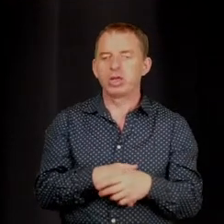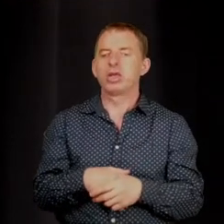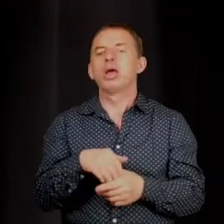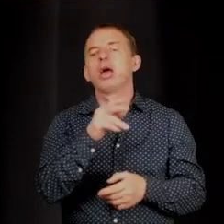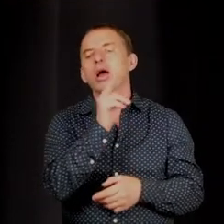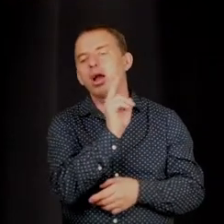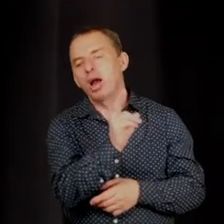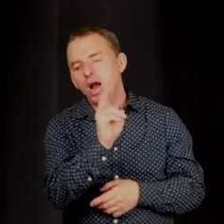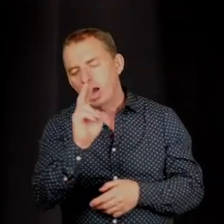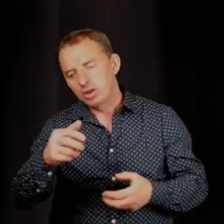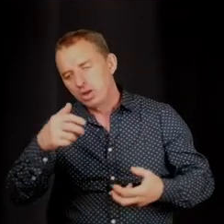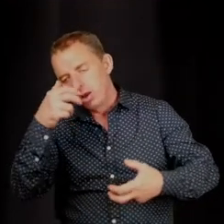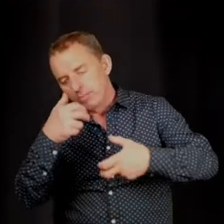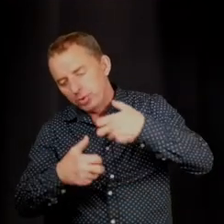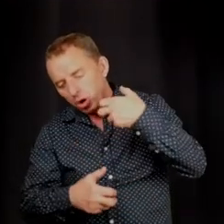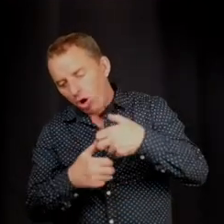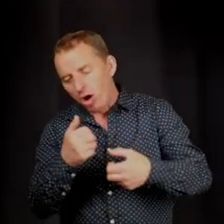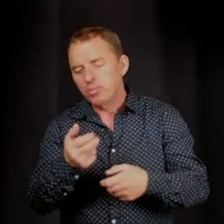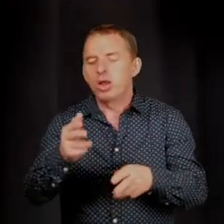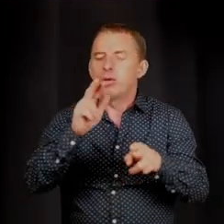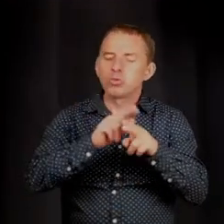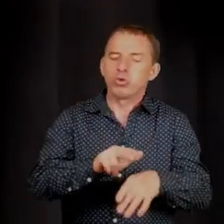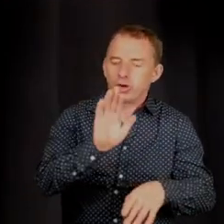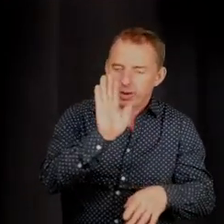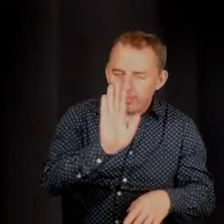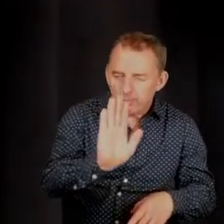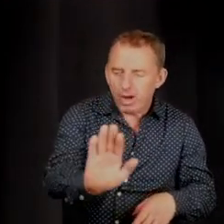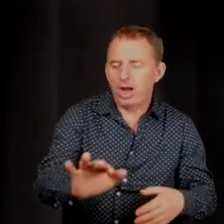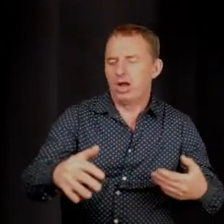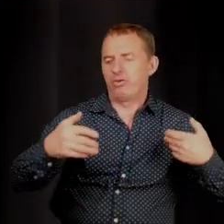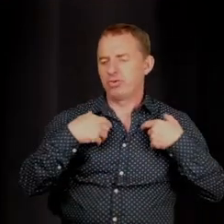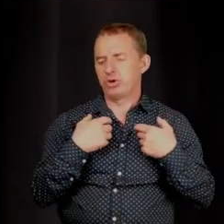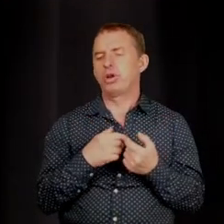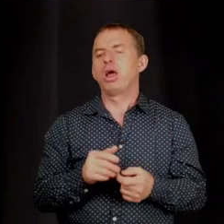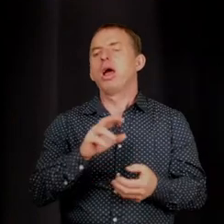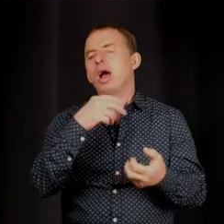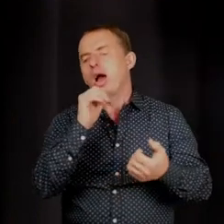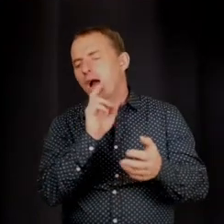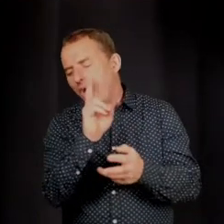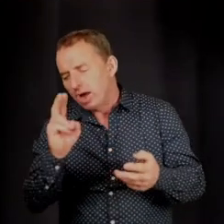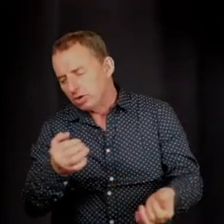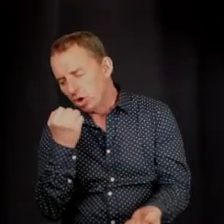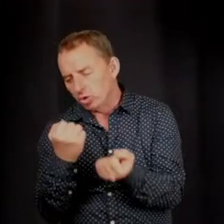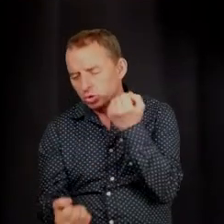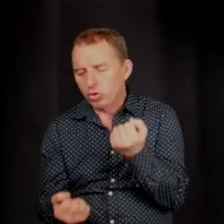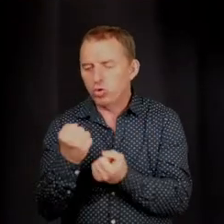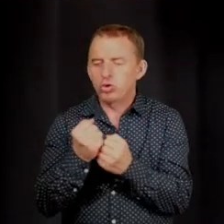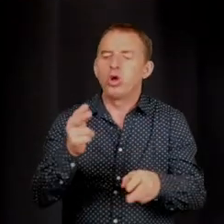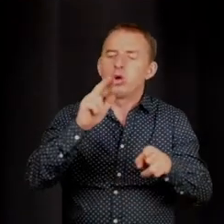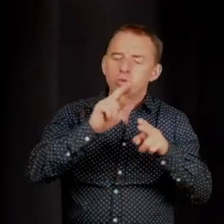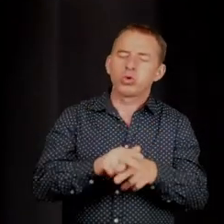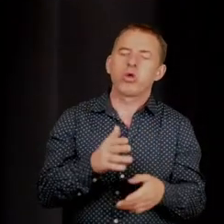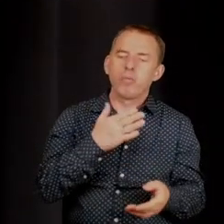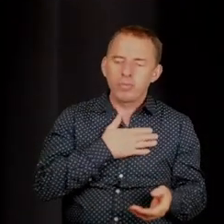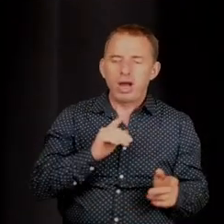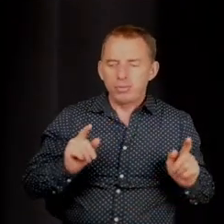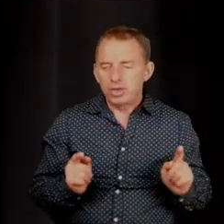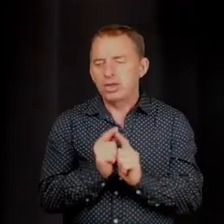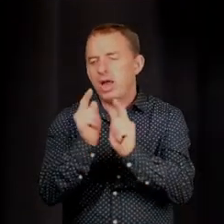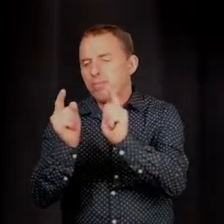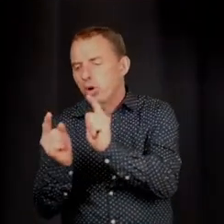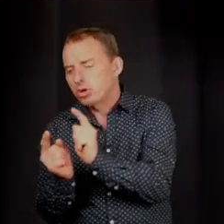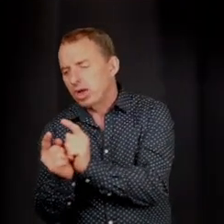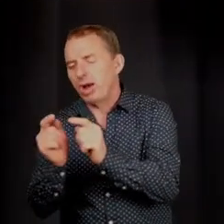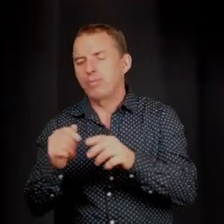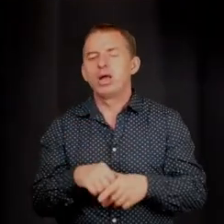Każdy problem, z jakim się spotykacie. Every difficulty you experience. Każda trudność, z jaką napotkacie. Every trial you